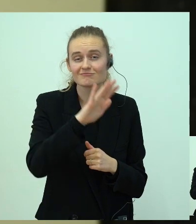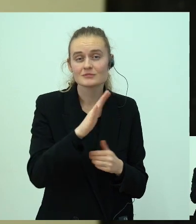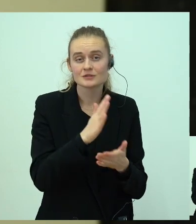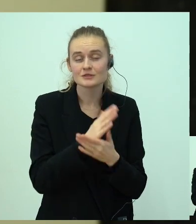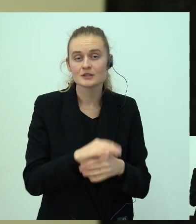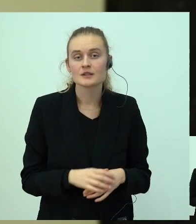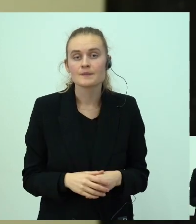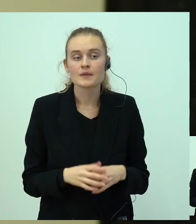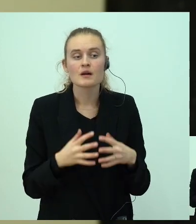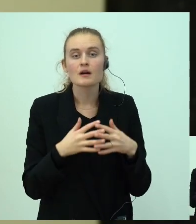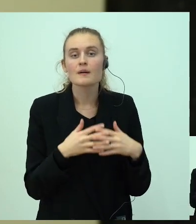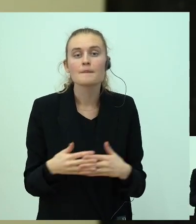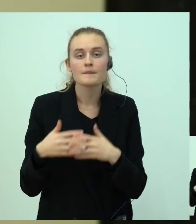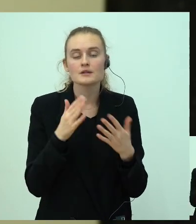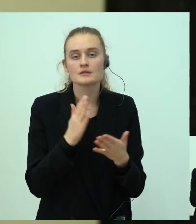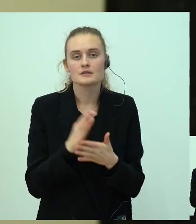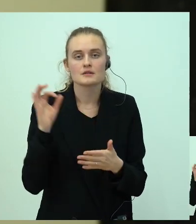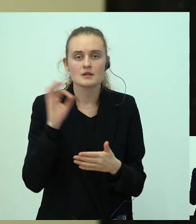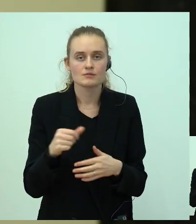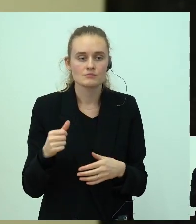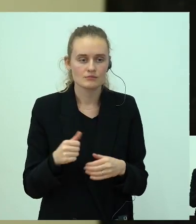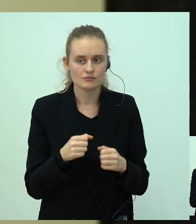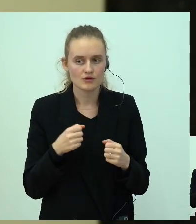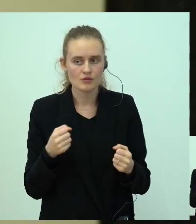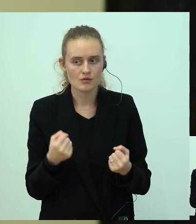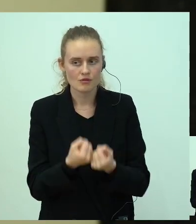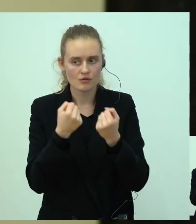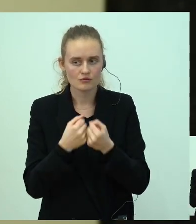Jungtinės Amerikos valstijos nuolat kovoja už žmogaus teisę.